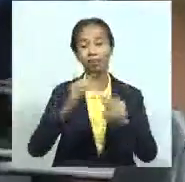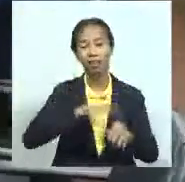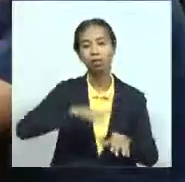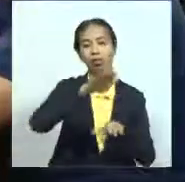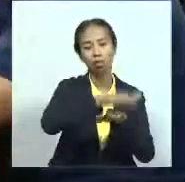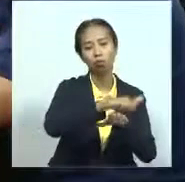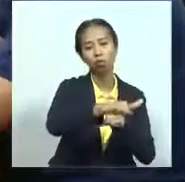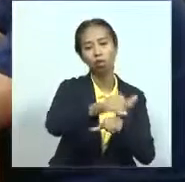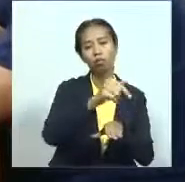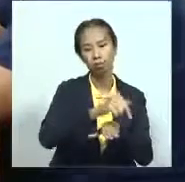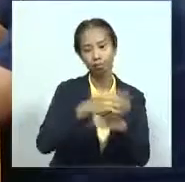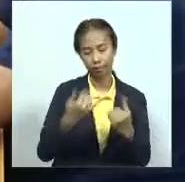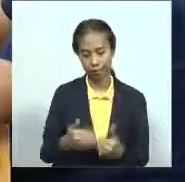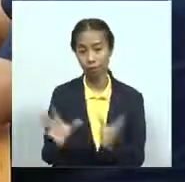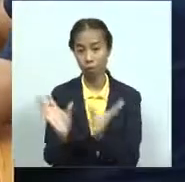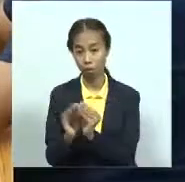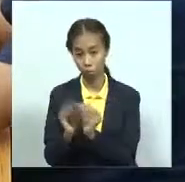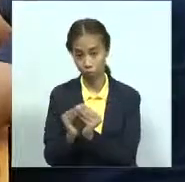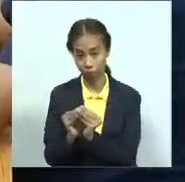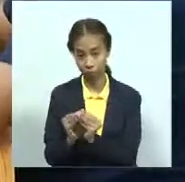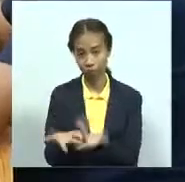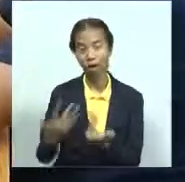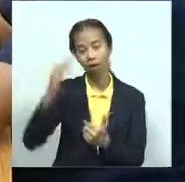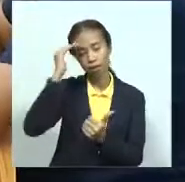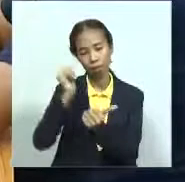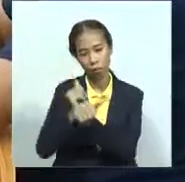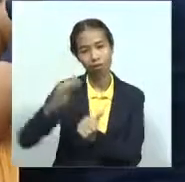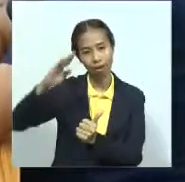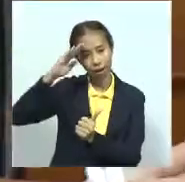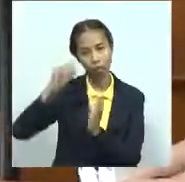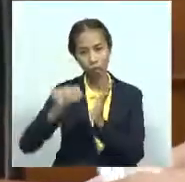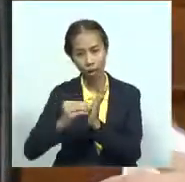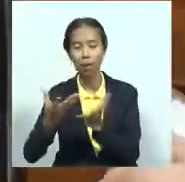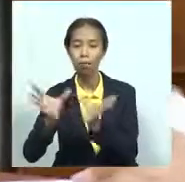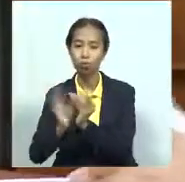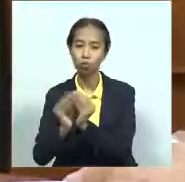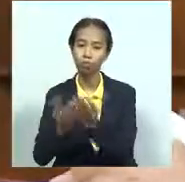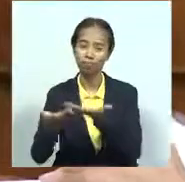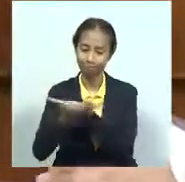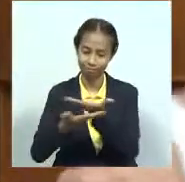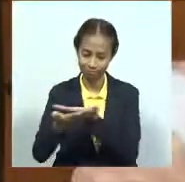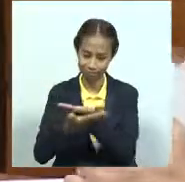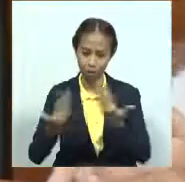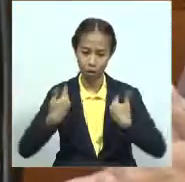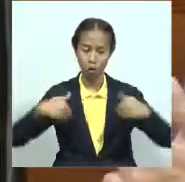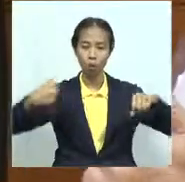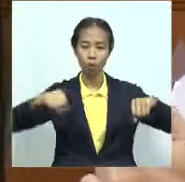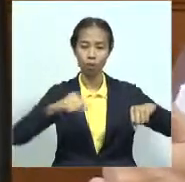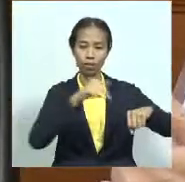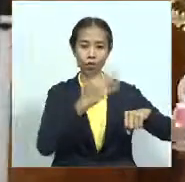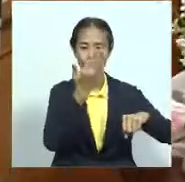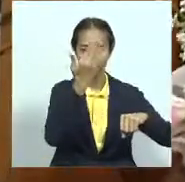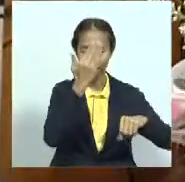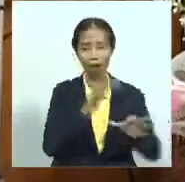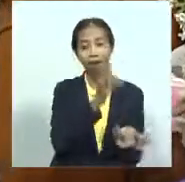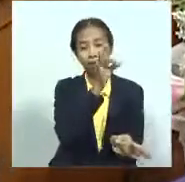ประชุม4ฝ่ายตำรวจทหารกรุงเทพมหานครและกรมการขนส่งทางบกมีมติให้ยกเลิกวินหน้าธนาคารไทยพาณิชย์หรือว่าวิน